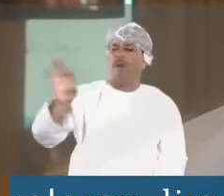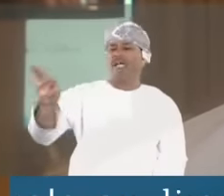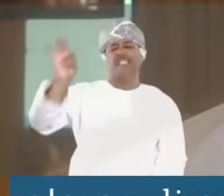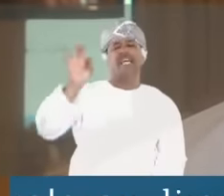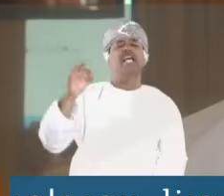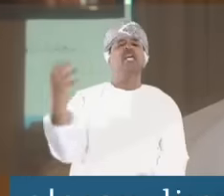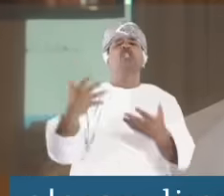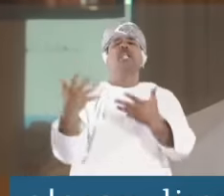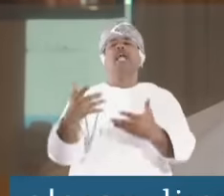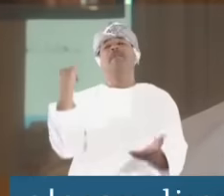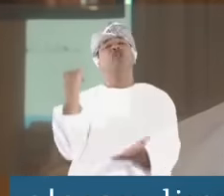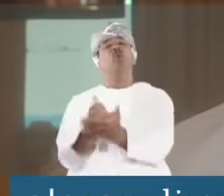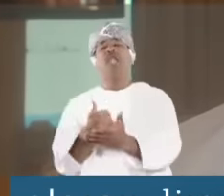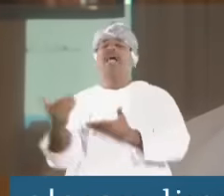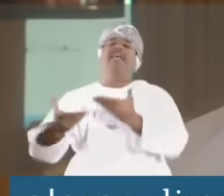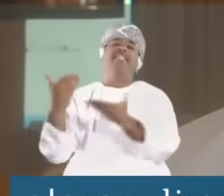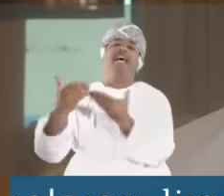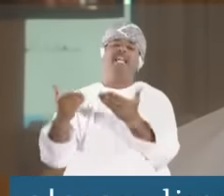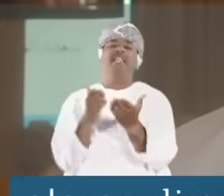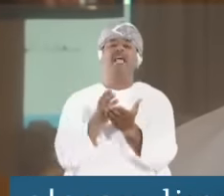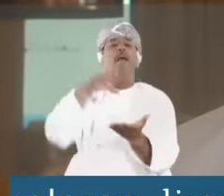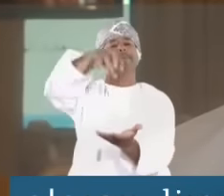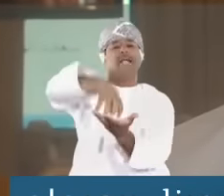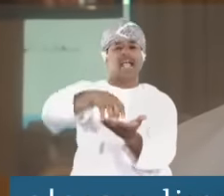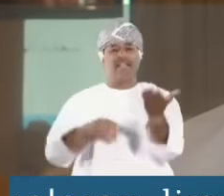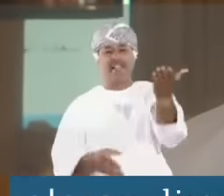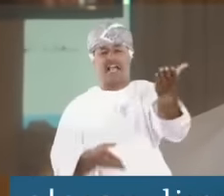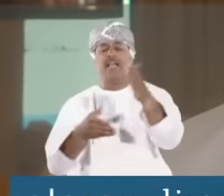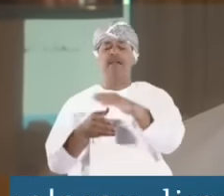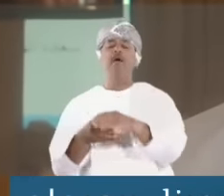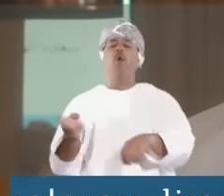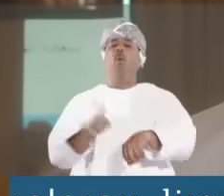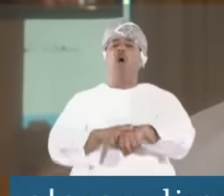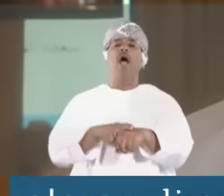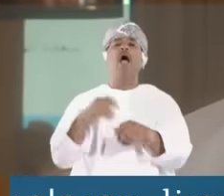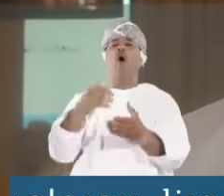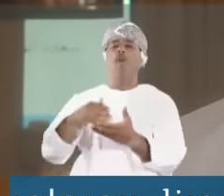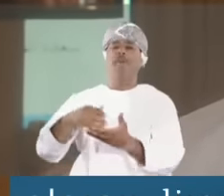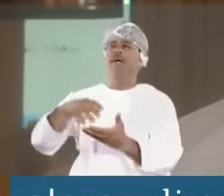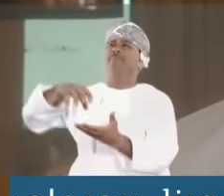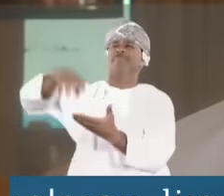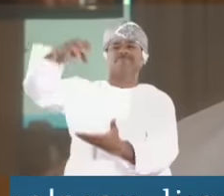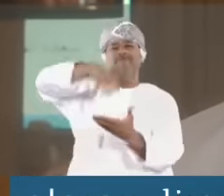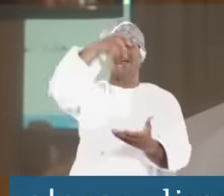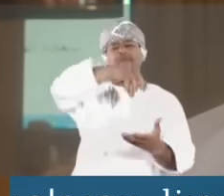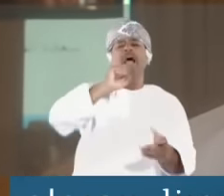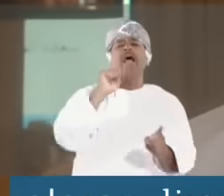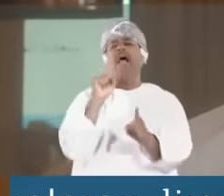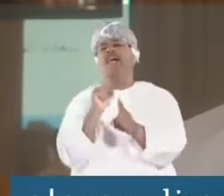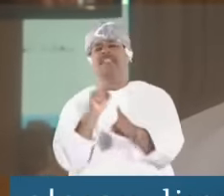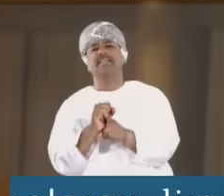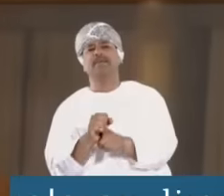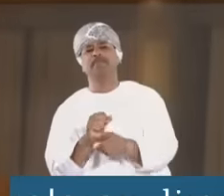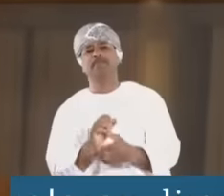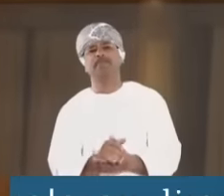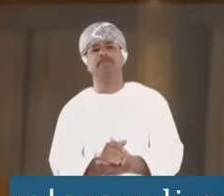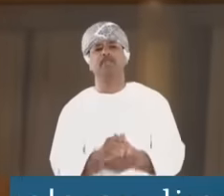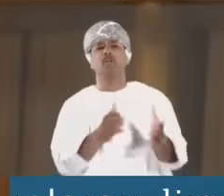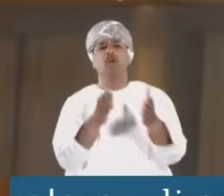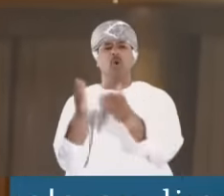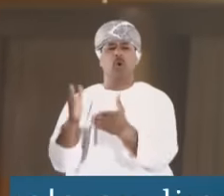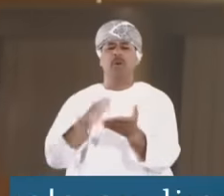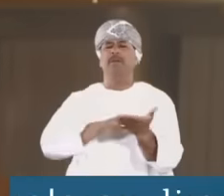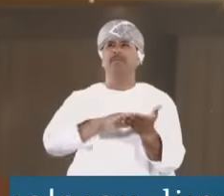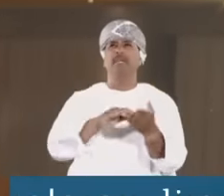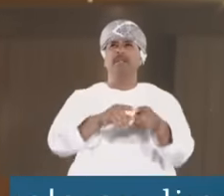شركة لتدير هذا الميناء البري لتقوم بإدارته وأيضا بعمل بعض المرافق الخاصة بالميناء البري. طبعا بمساحة